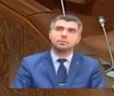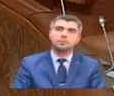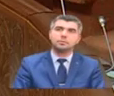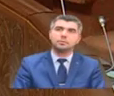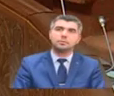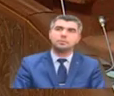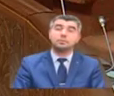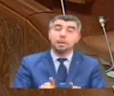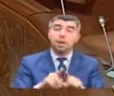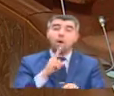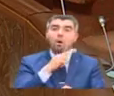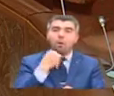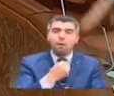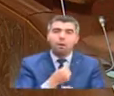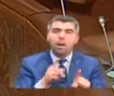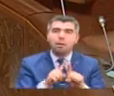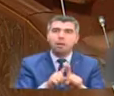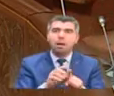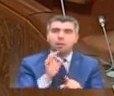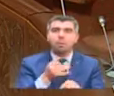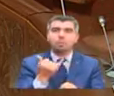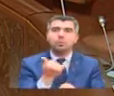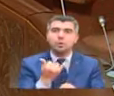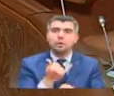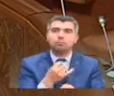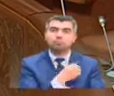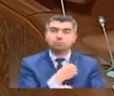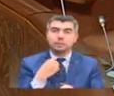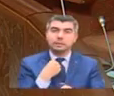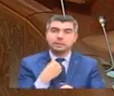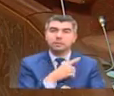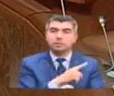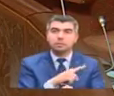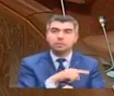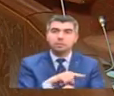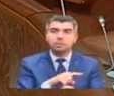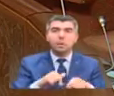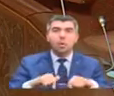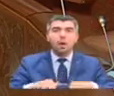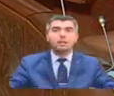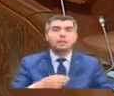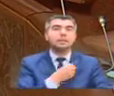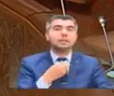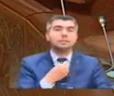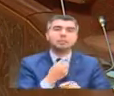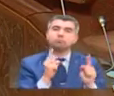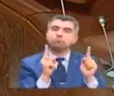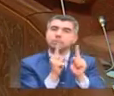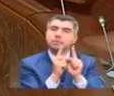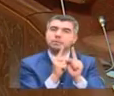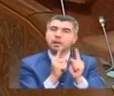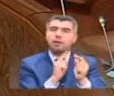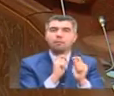قلت لكم الحكومه تقوم بالواجب ديالها، الجانب الصحي ما نتكلمش معاه، شوفوا مع وزير الصحة.